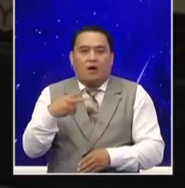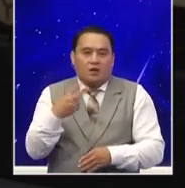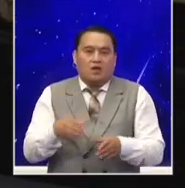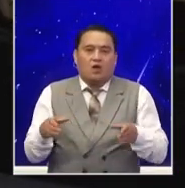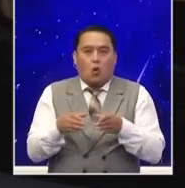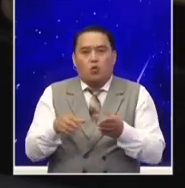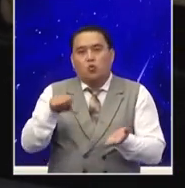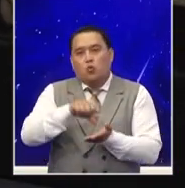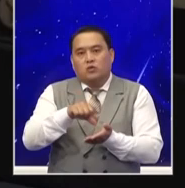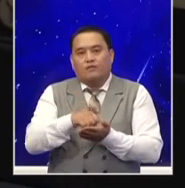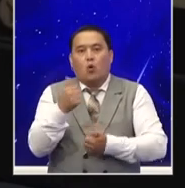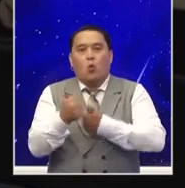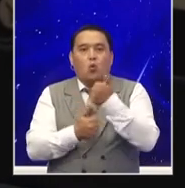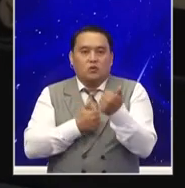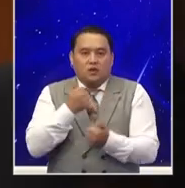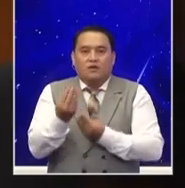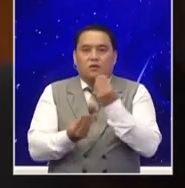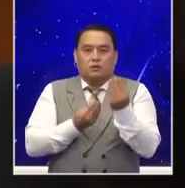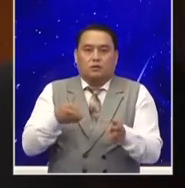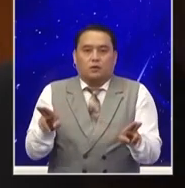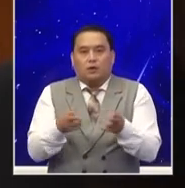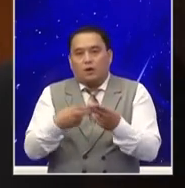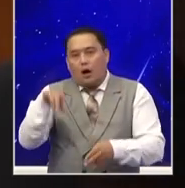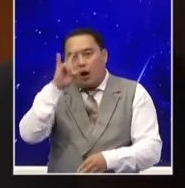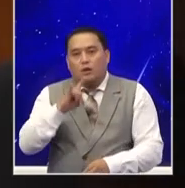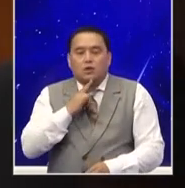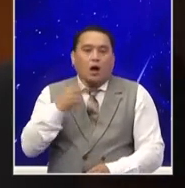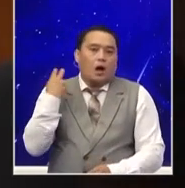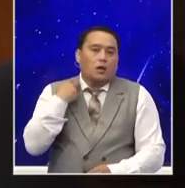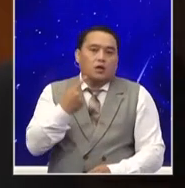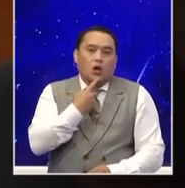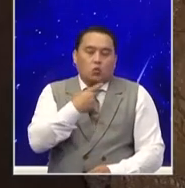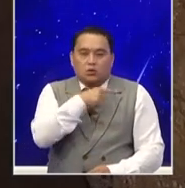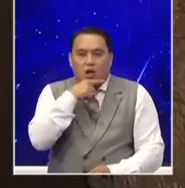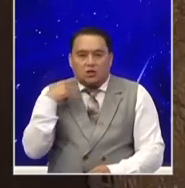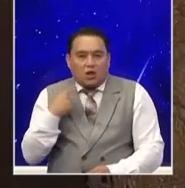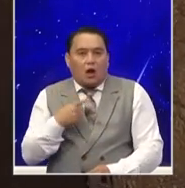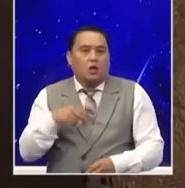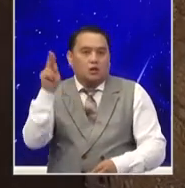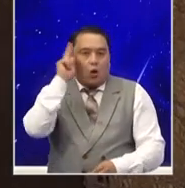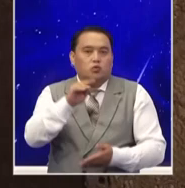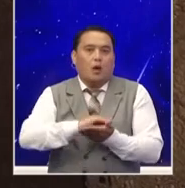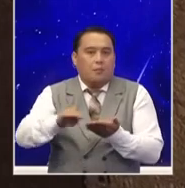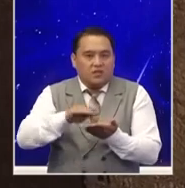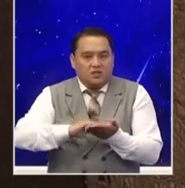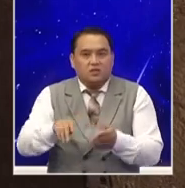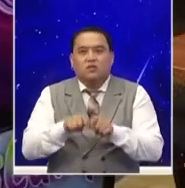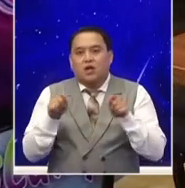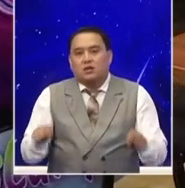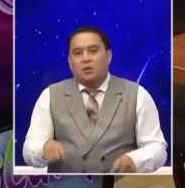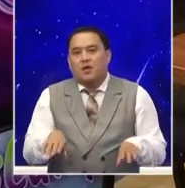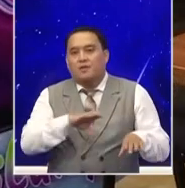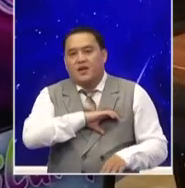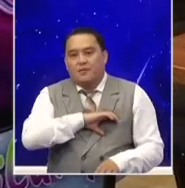отрядов, примут участие в конкурсах, викторинах, клубах казахского, английского и русского языков, научатся писать эссе и создавать